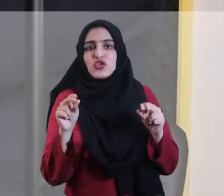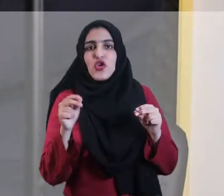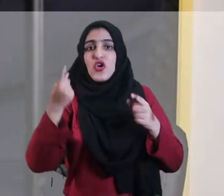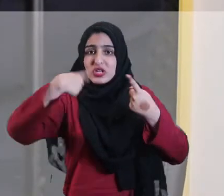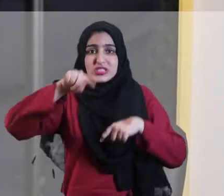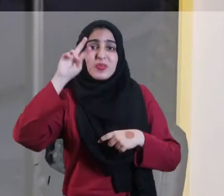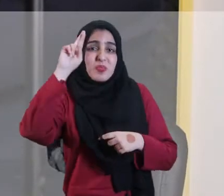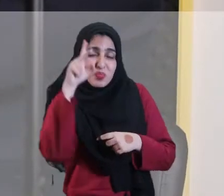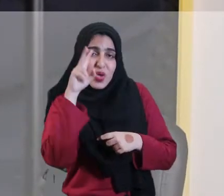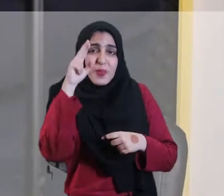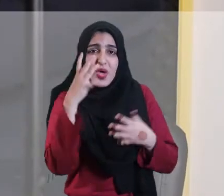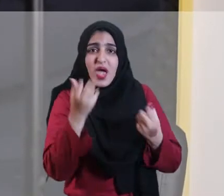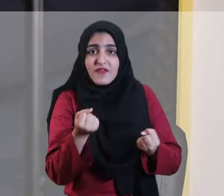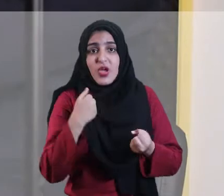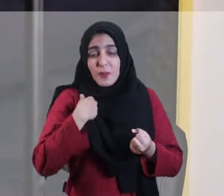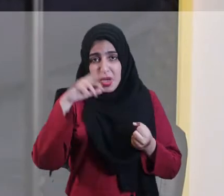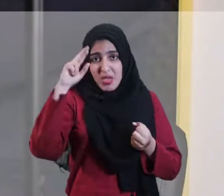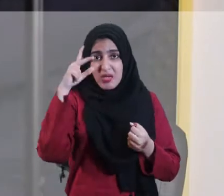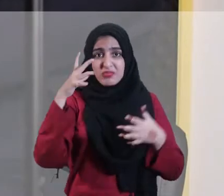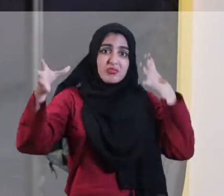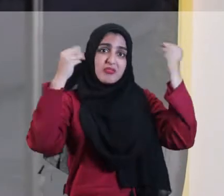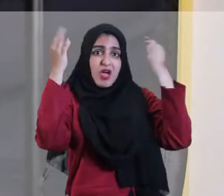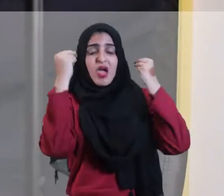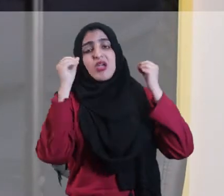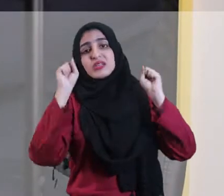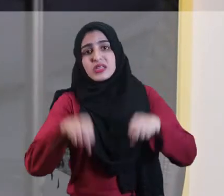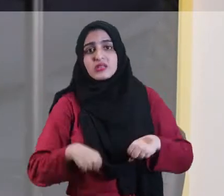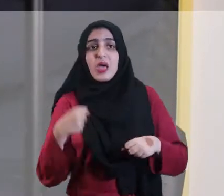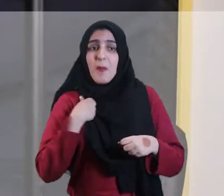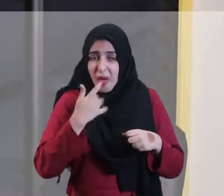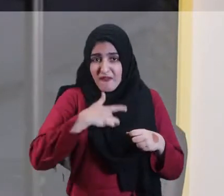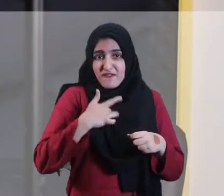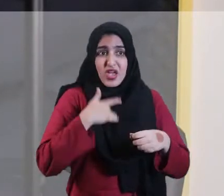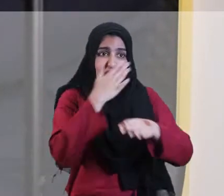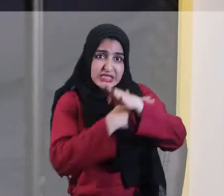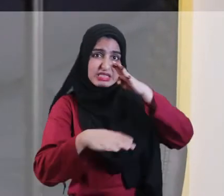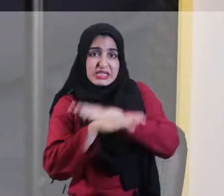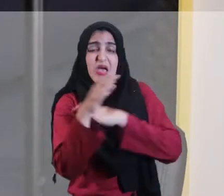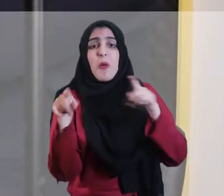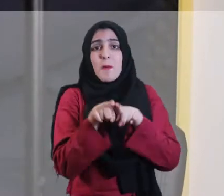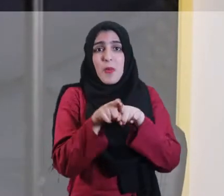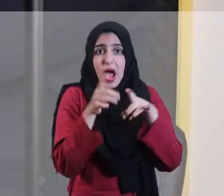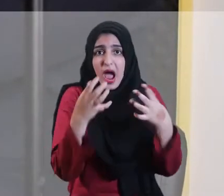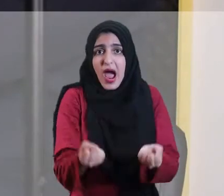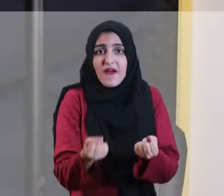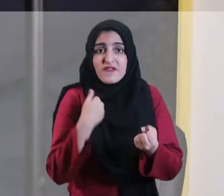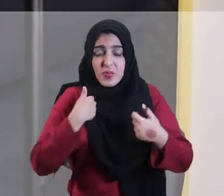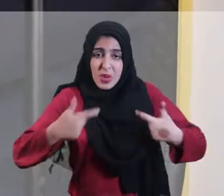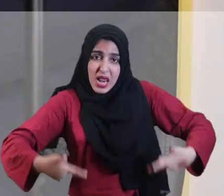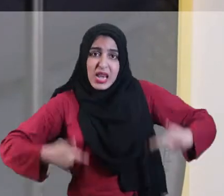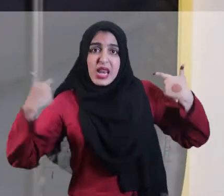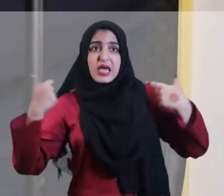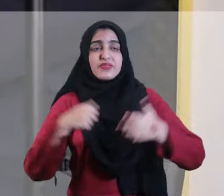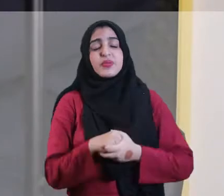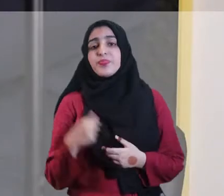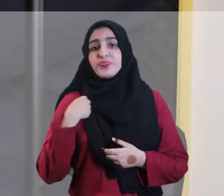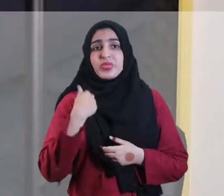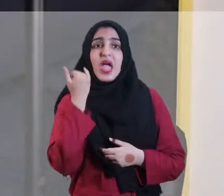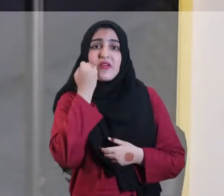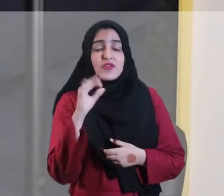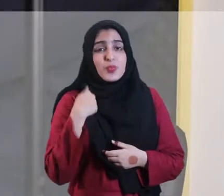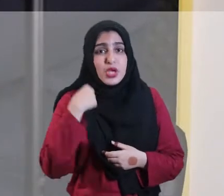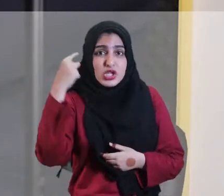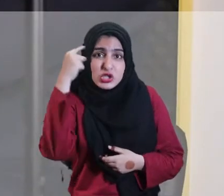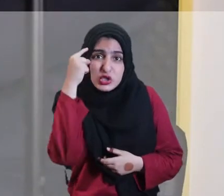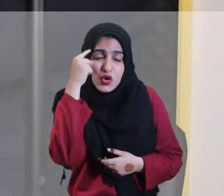लर्न फ्रॉम र मिस्टेक्स ऑफ माई लाइफ अगर मैं सोचु